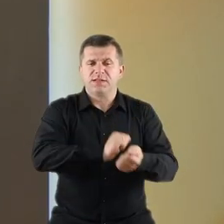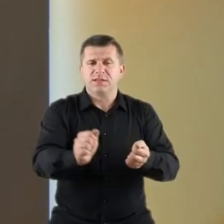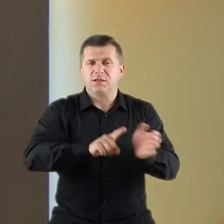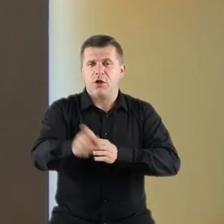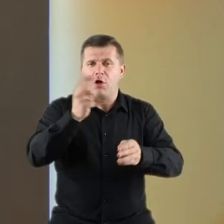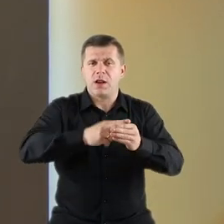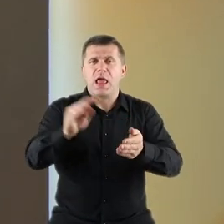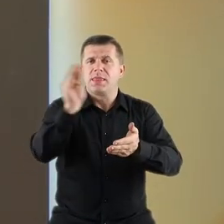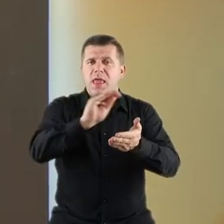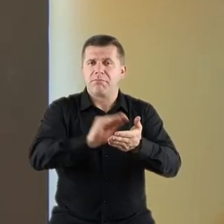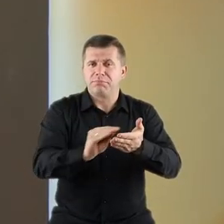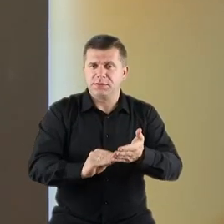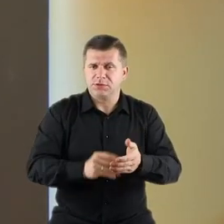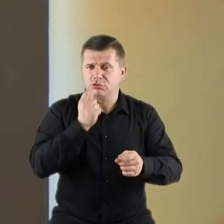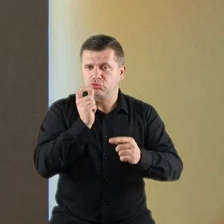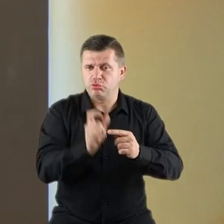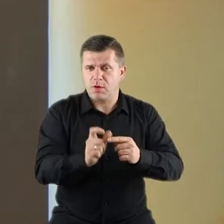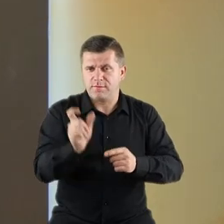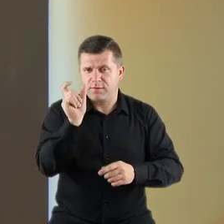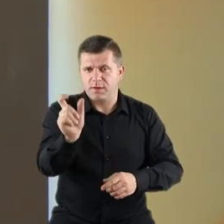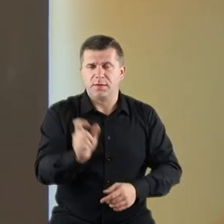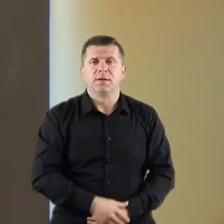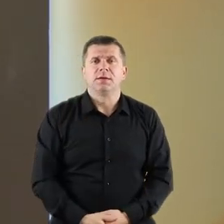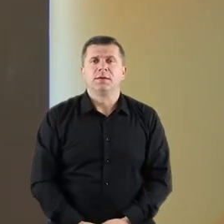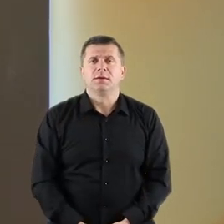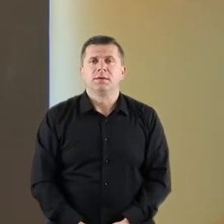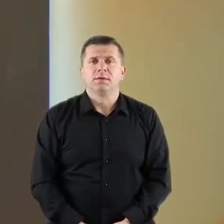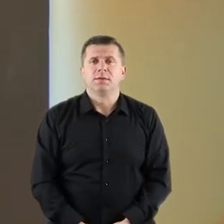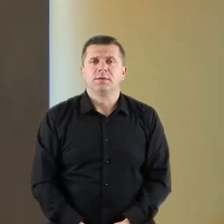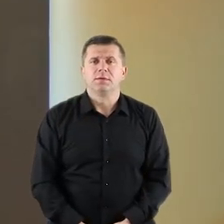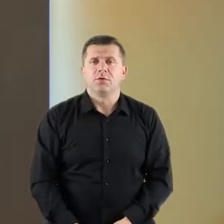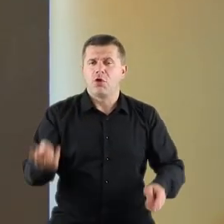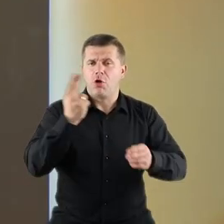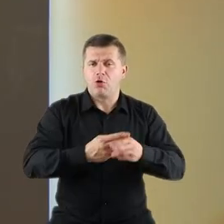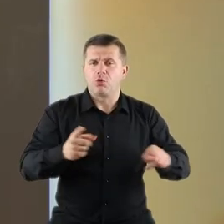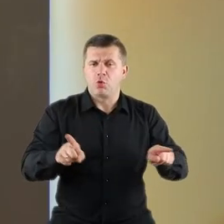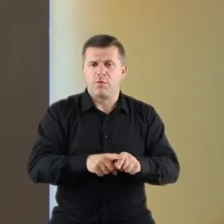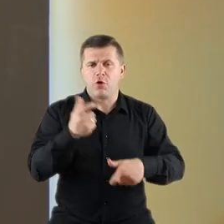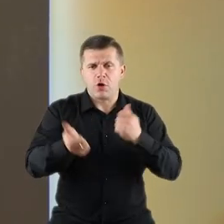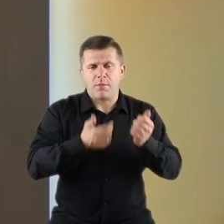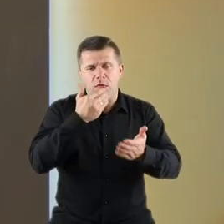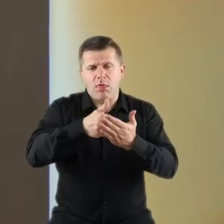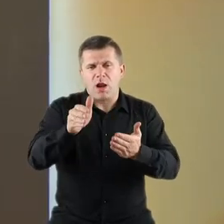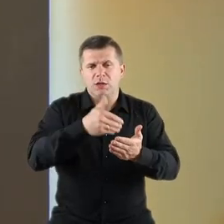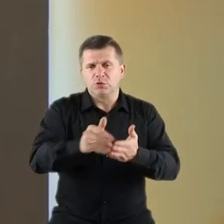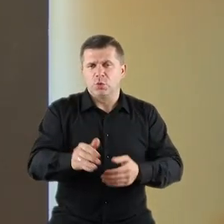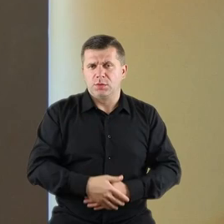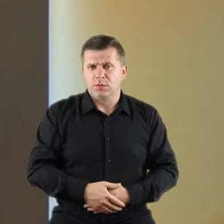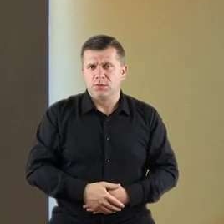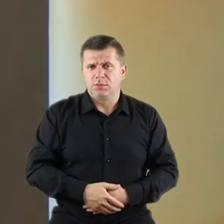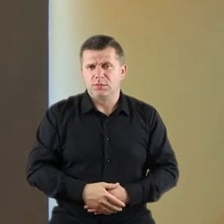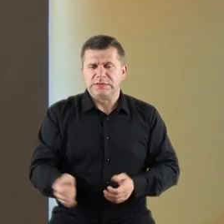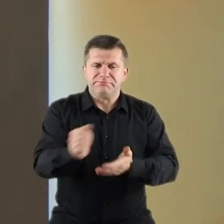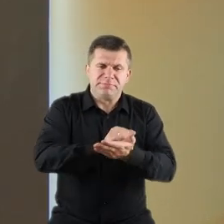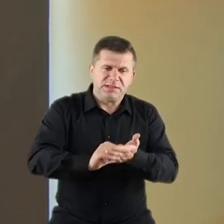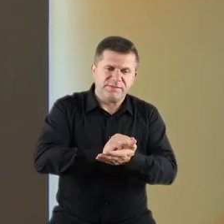słowa pisanego proszę państwa wielka choroby również się zlizuje obmywa zmywa